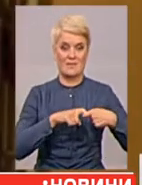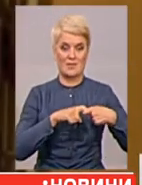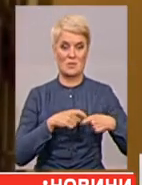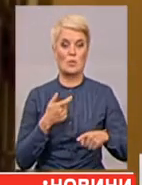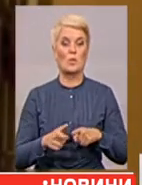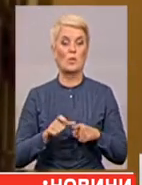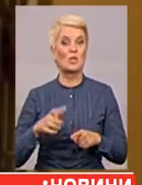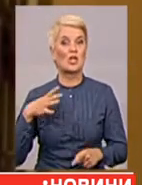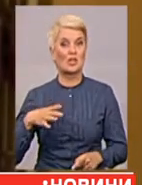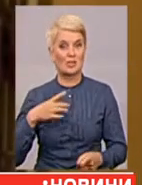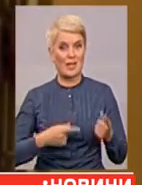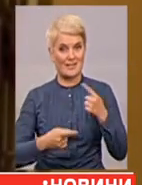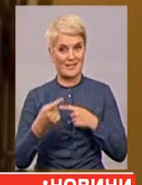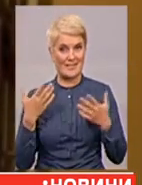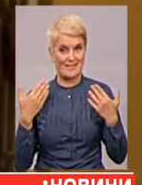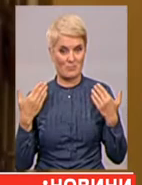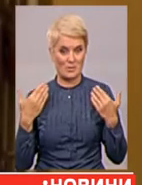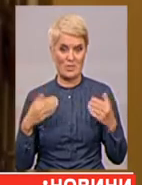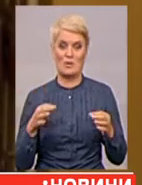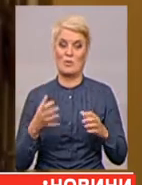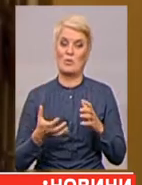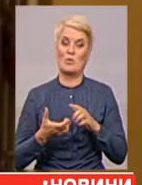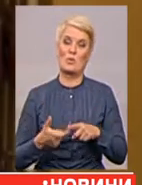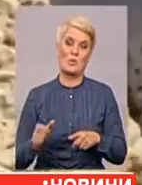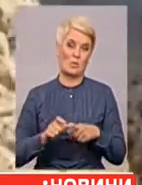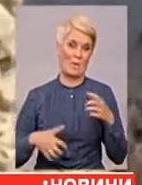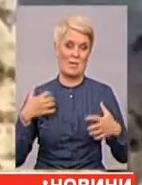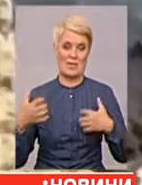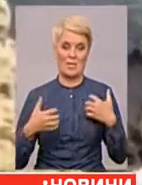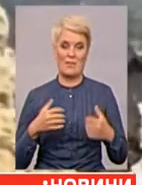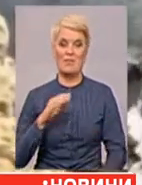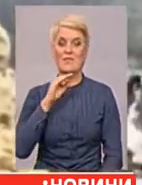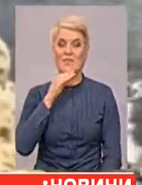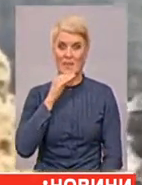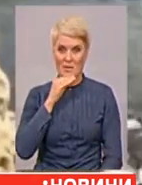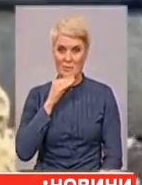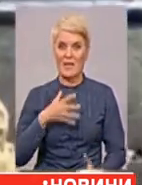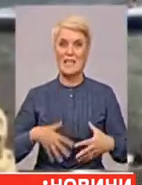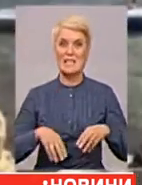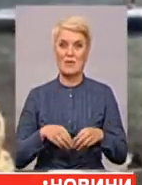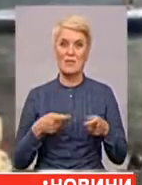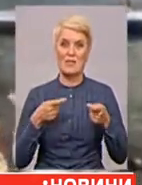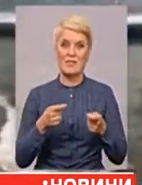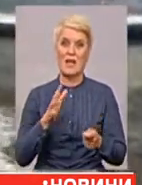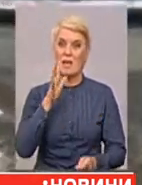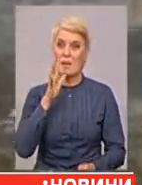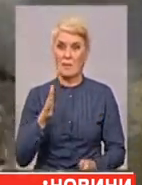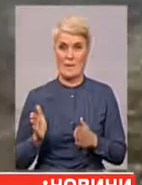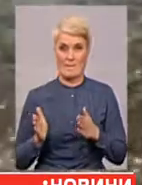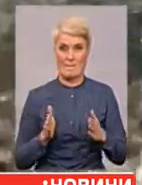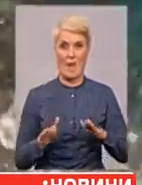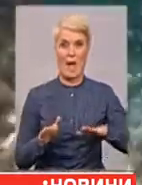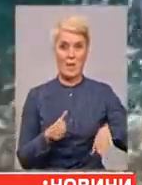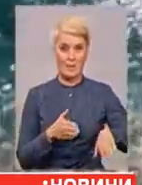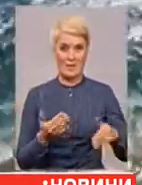дуже чекали їх з відпочинку і, звісно, дуже переживали за них. До Єгипту пан Михайло з родиною їздив 5 років поспіль. Проте після